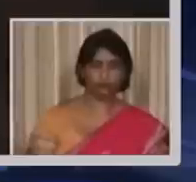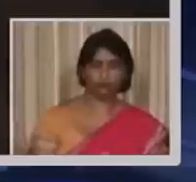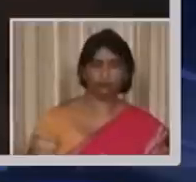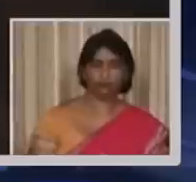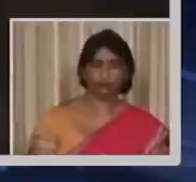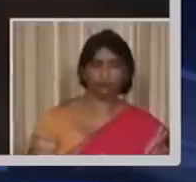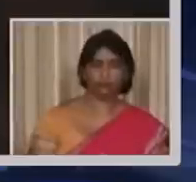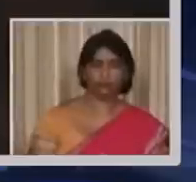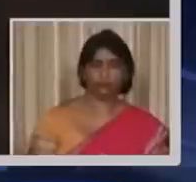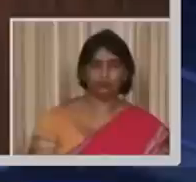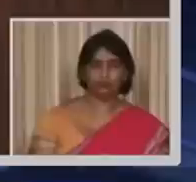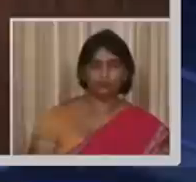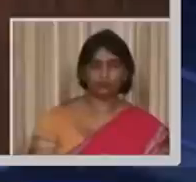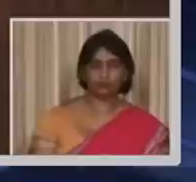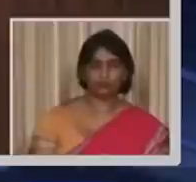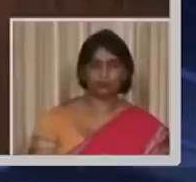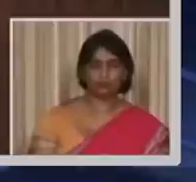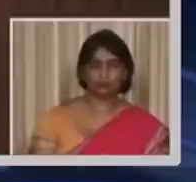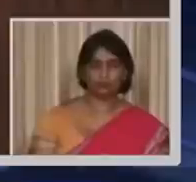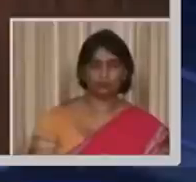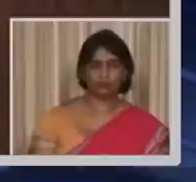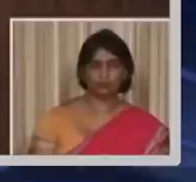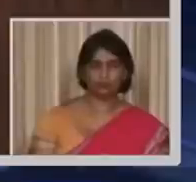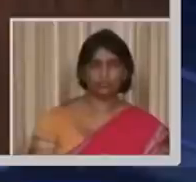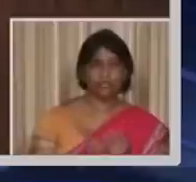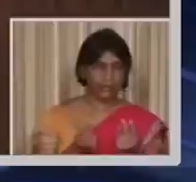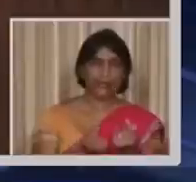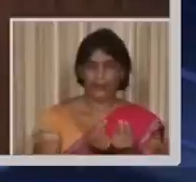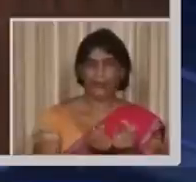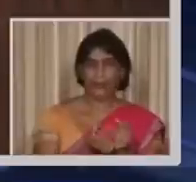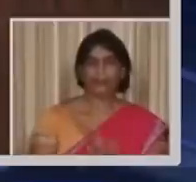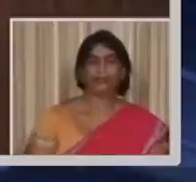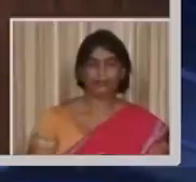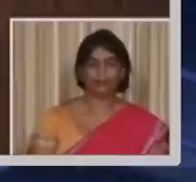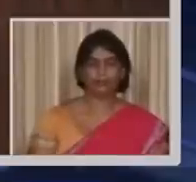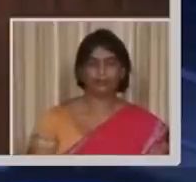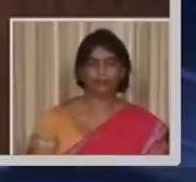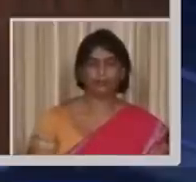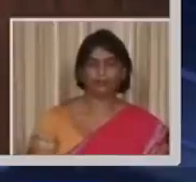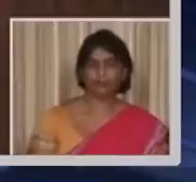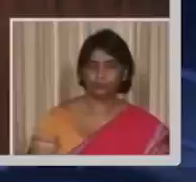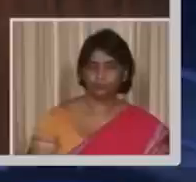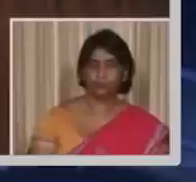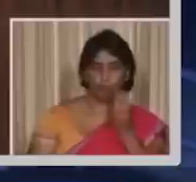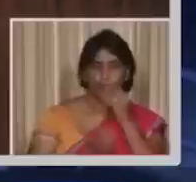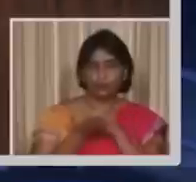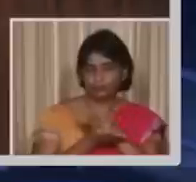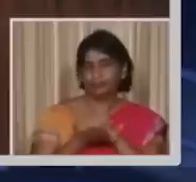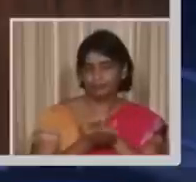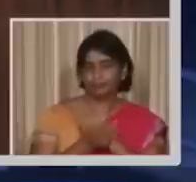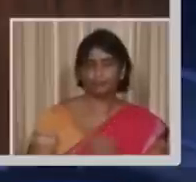இதன்போது மட்டக்களப்பு மாவட்ட நாடாளுமன்ற உறுப்பினர் சாணக்கியன் சில கருத்துக்களை தெரிவித்திருந்தார். தொல்பொருள் திணைக்களம் மக்களிடையே இனவாதத்தை